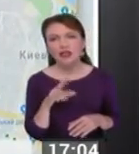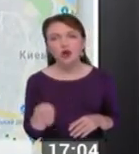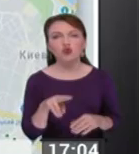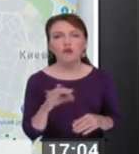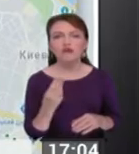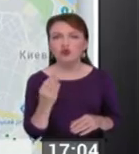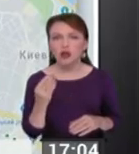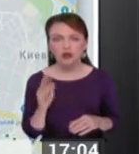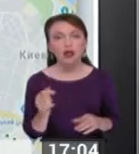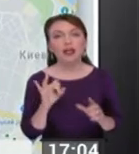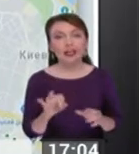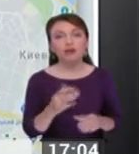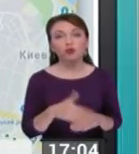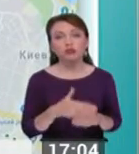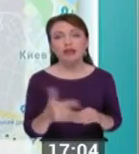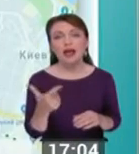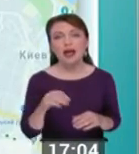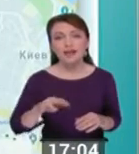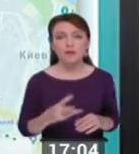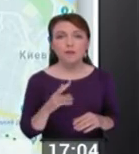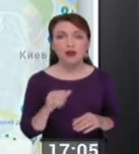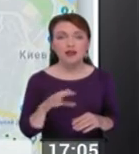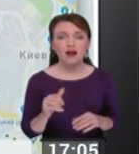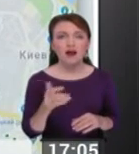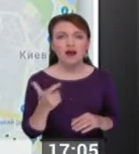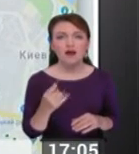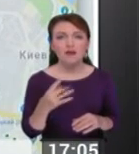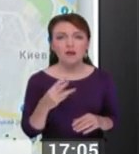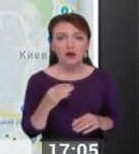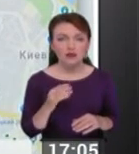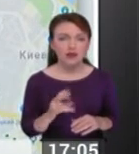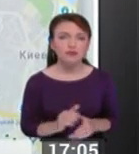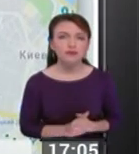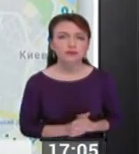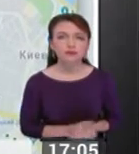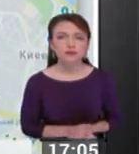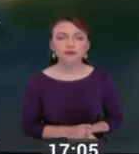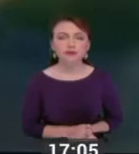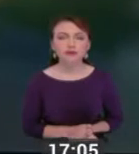середмістя та вулицями Гетьмана, Виборської і Гарматної у зворотному напрямку.